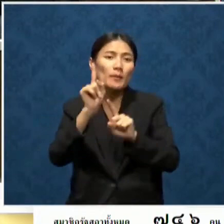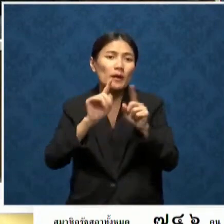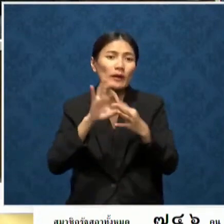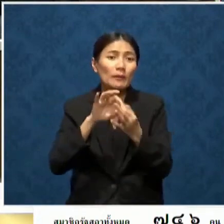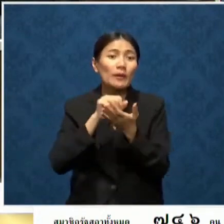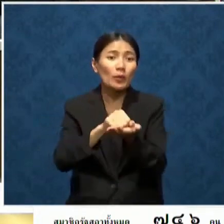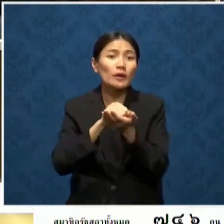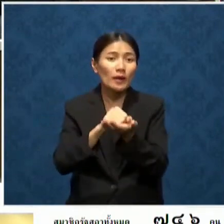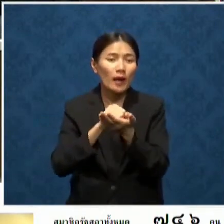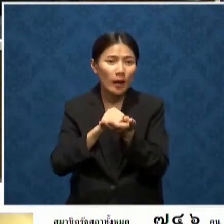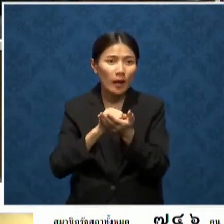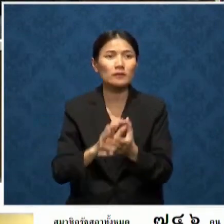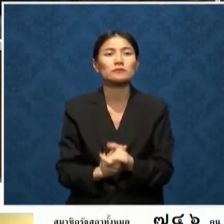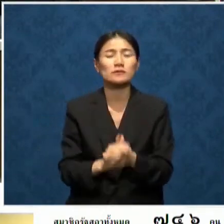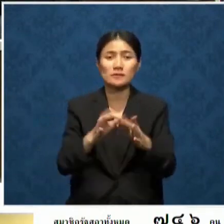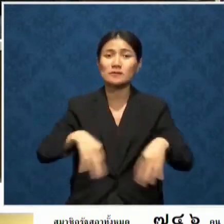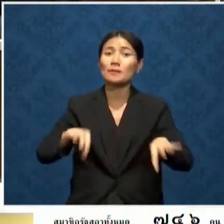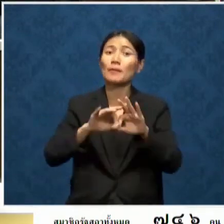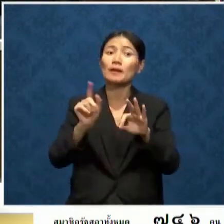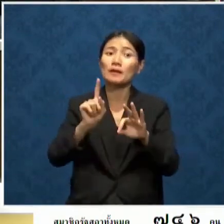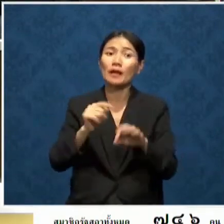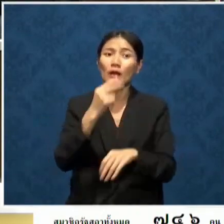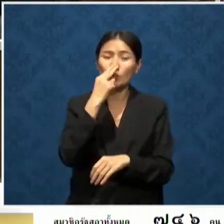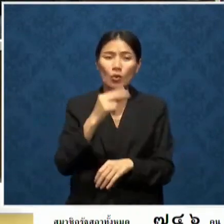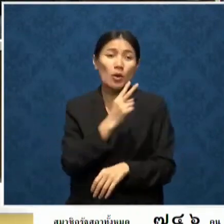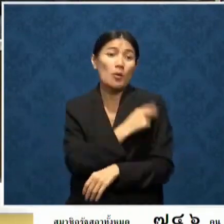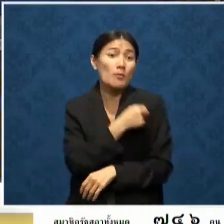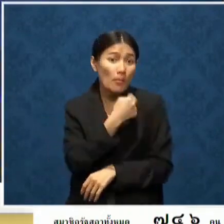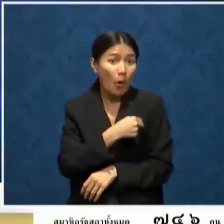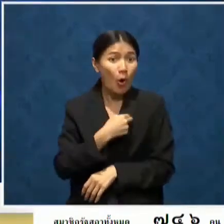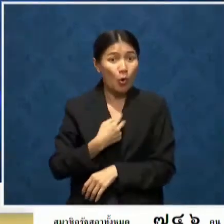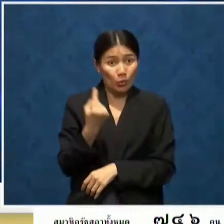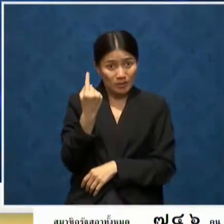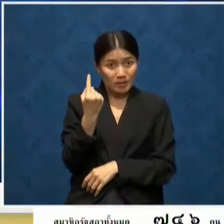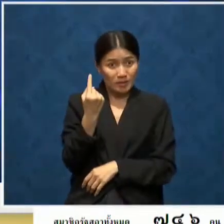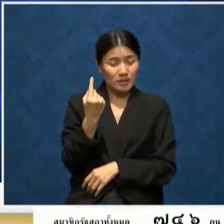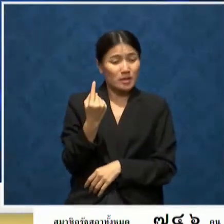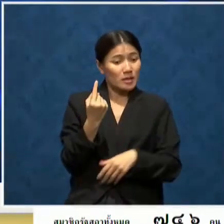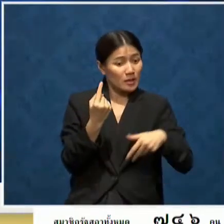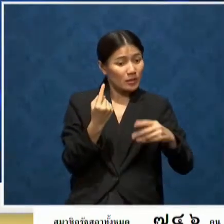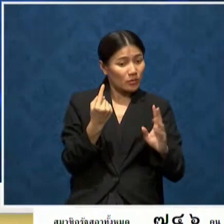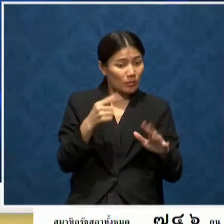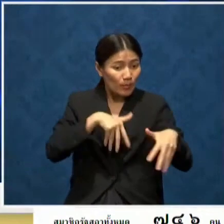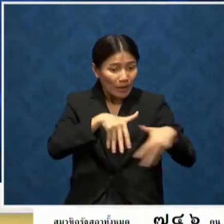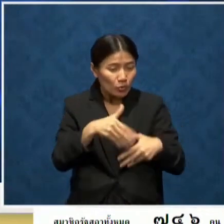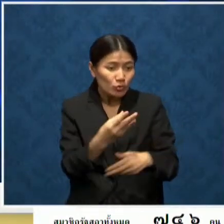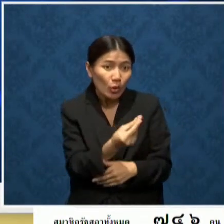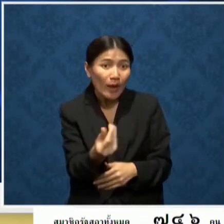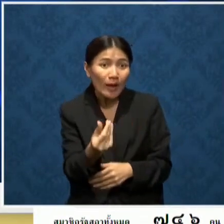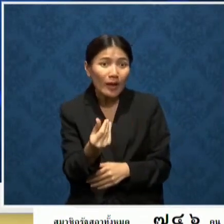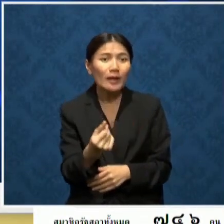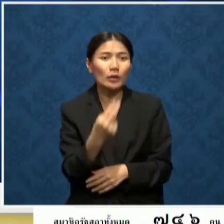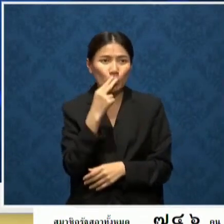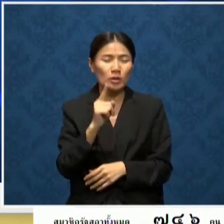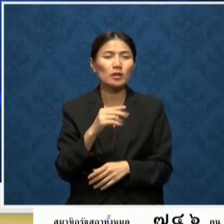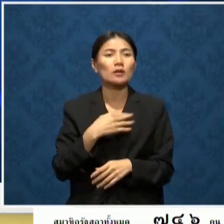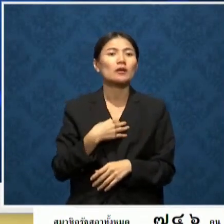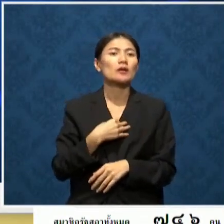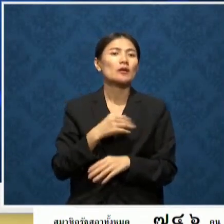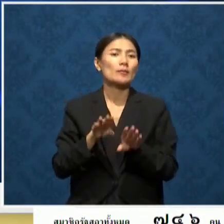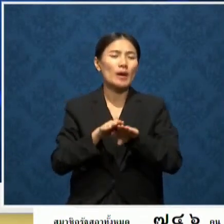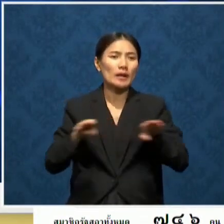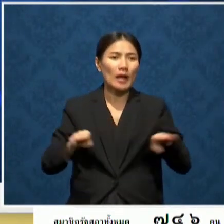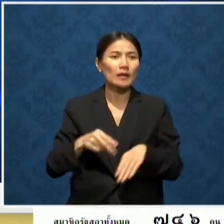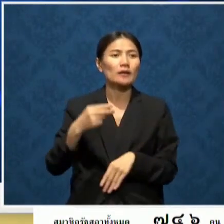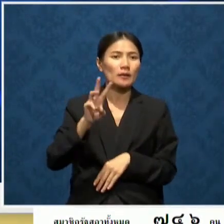ให้บริการตัวเลขหนที่สำคัมากคือตัเลขหมอต่อประชากรครับในขณะที่มาตรฐาน VUHO กำหนดไ้ประมาณ 1-1,